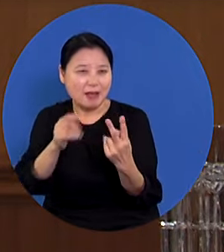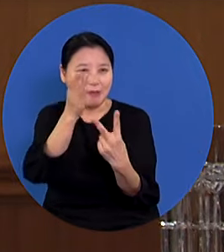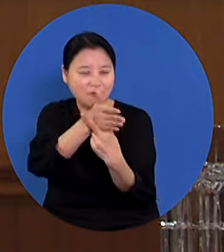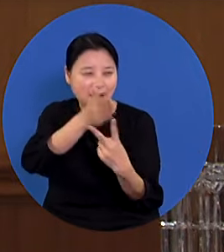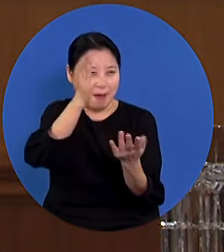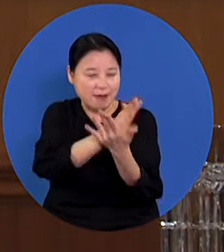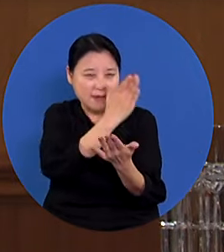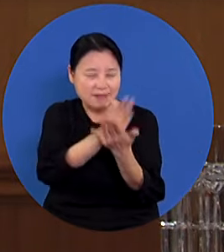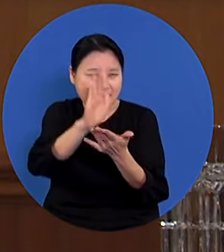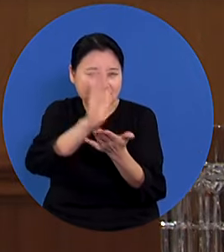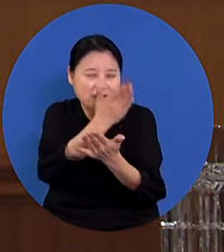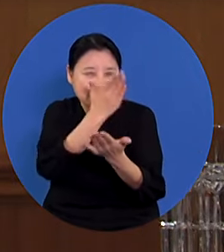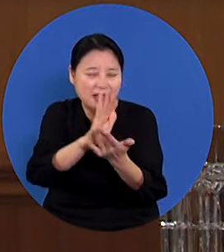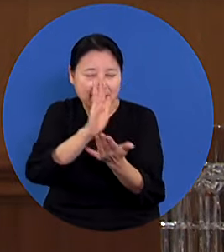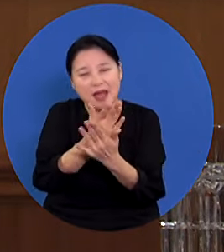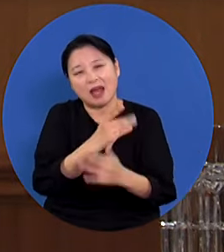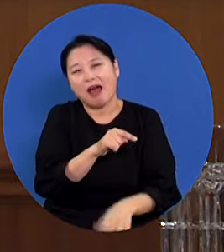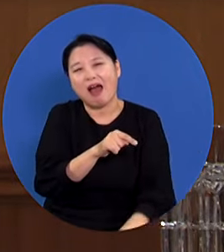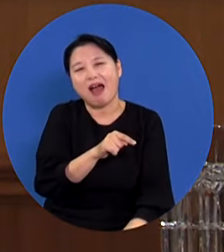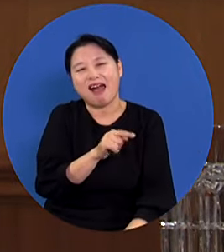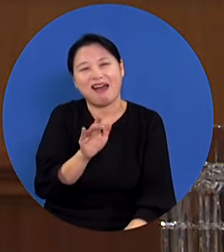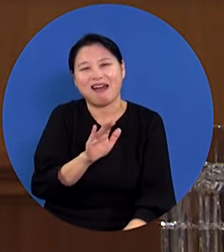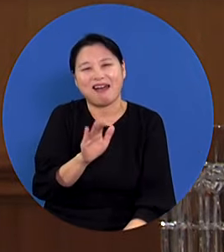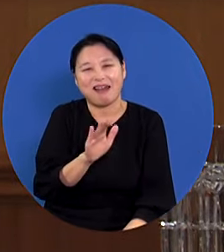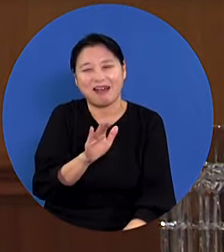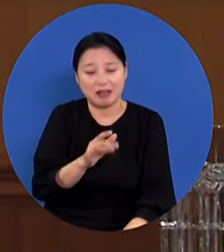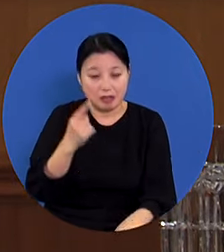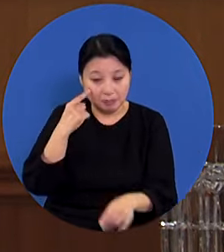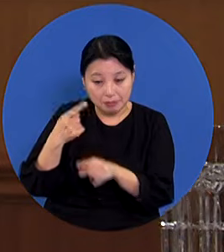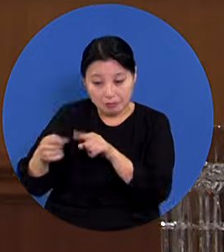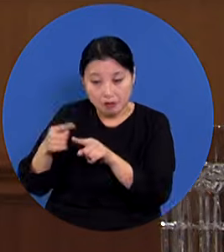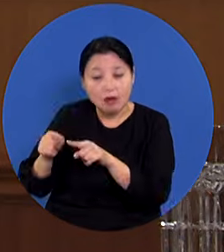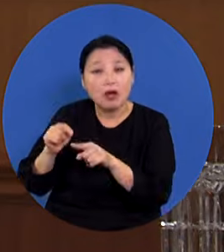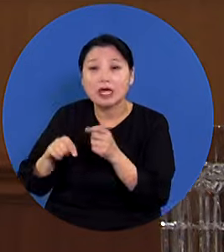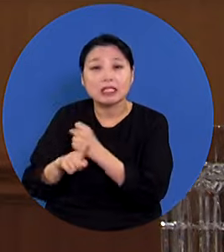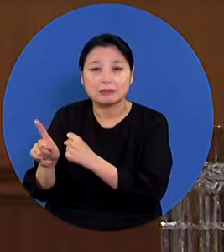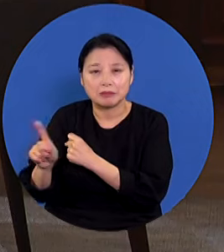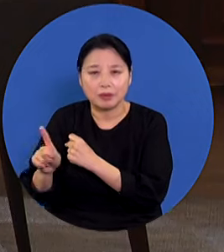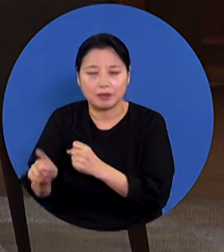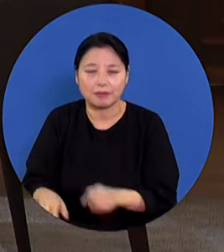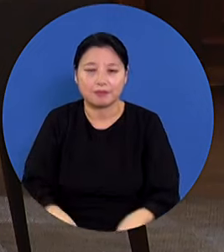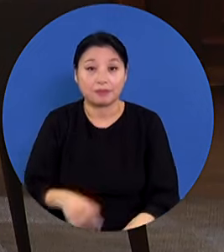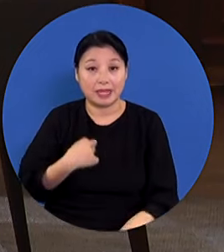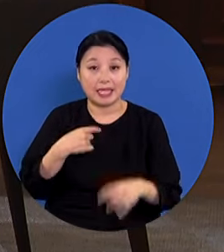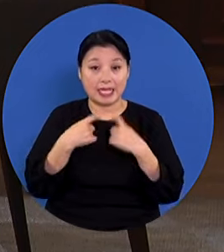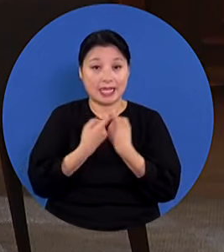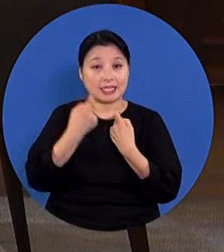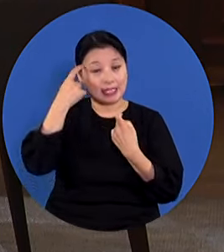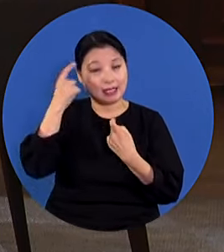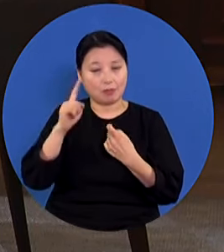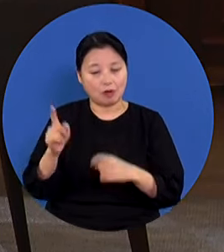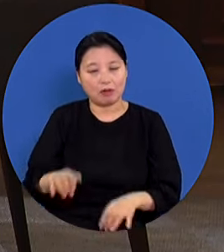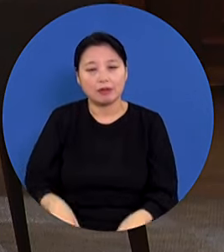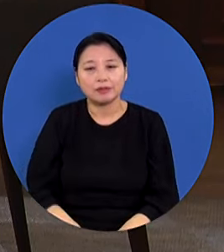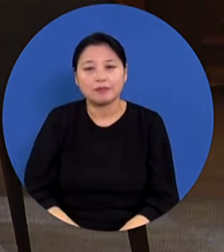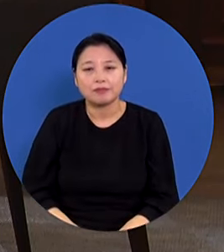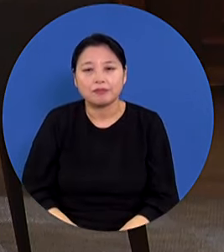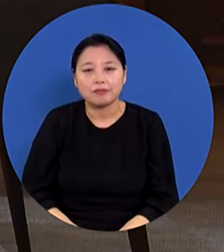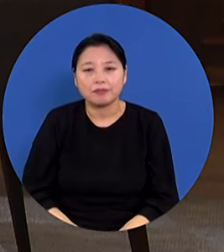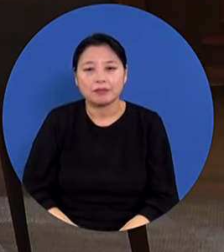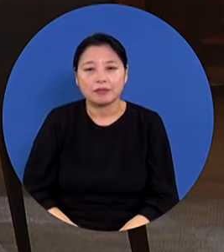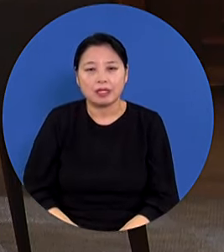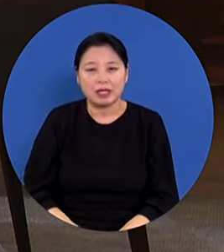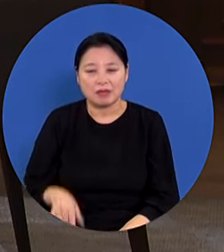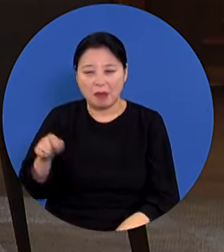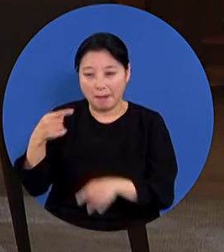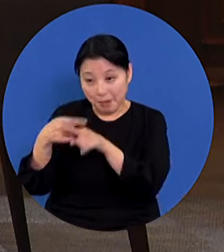알게 모르게 많아요. 어떻게 보면 많이 하게 되는데 우리가 뭔가 평가를 한다는 거는 사실은 제가 생각했을 때는 어떤